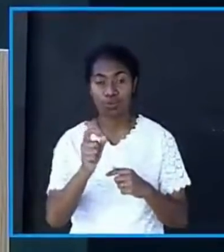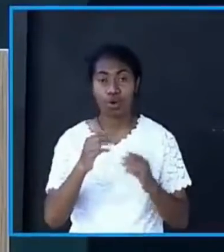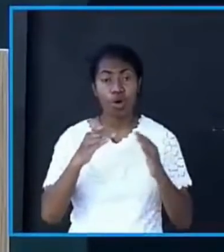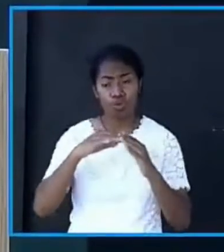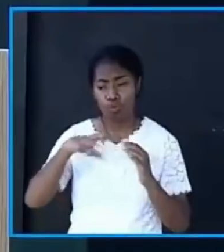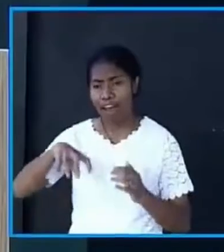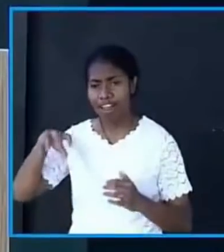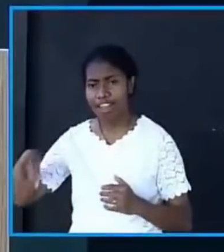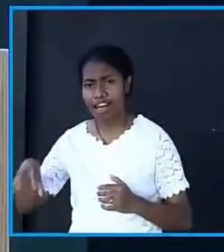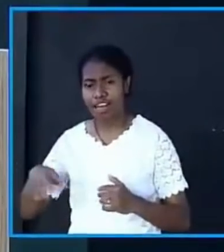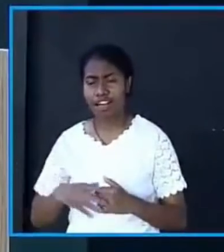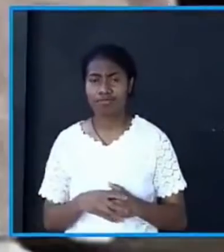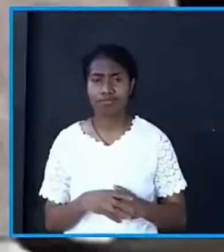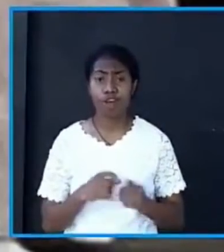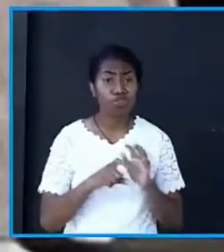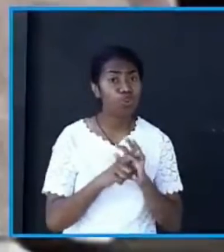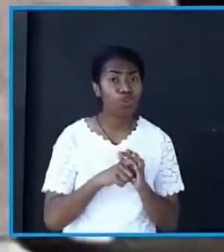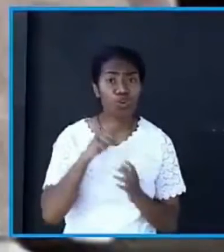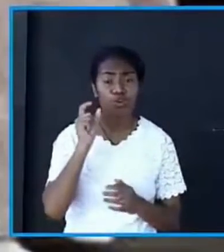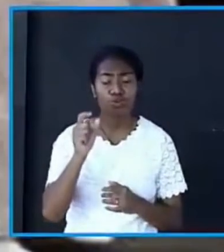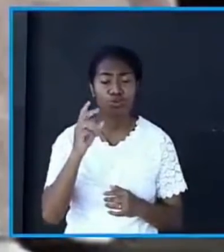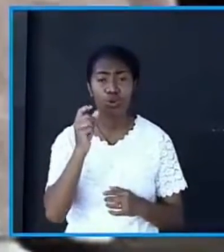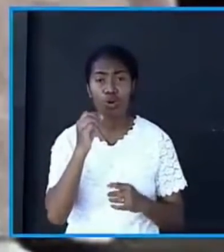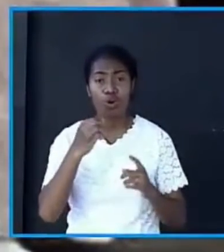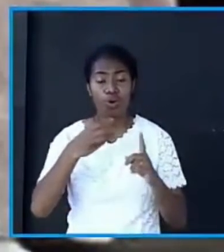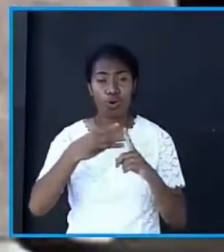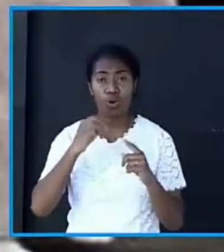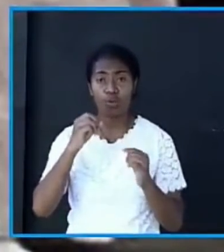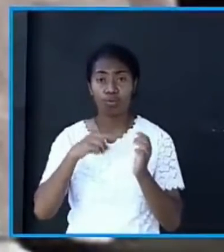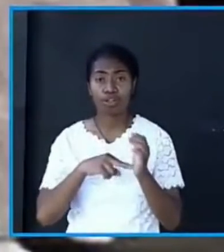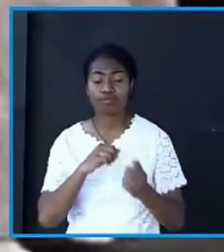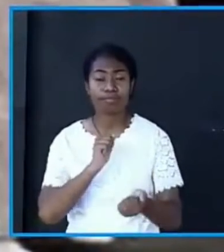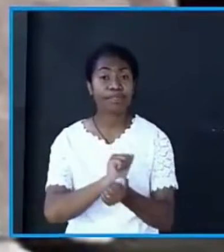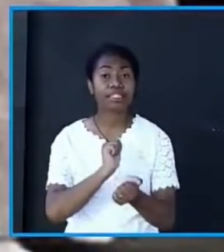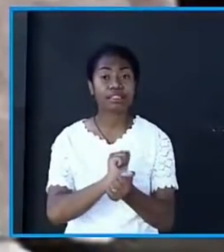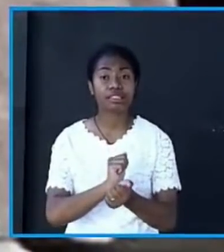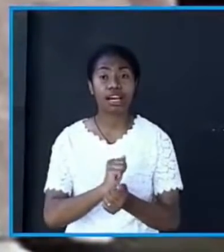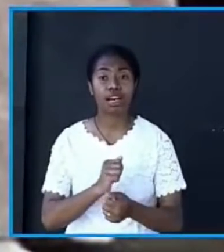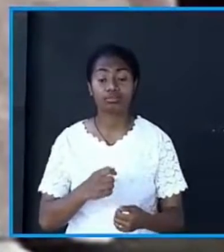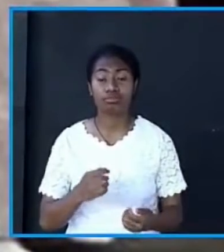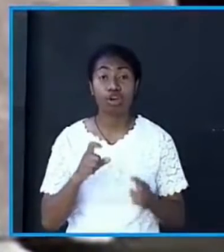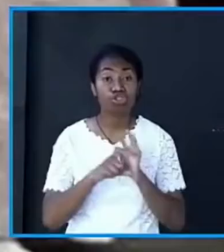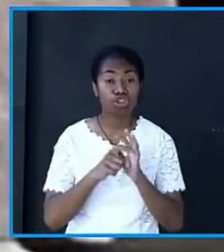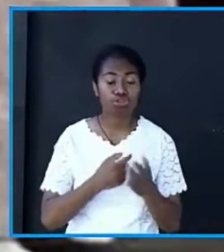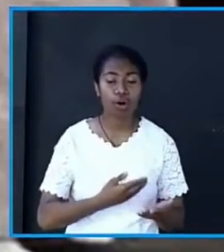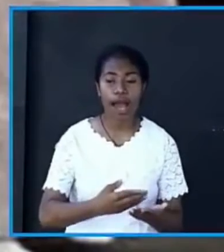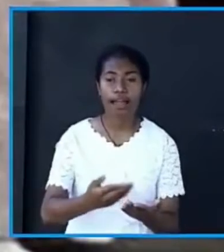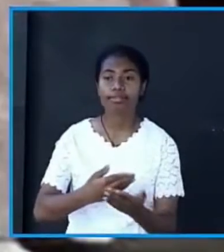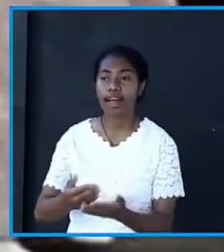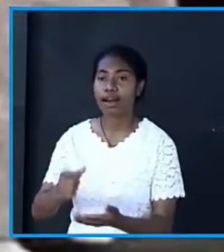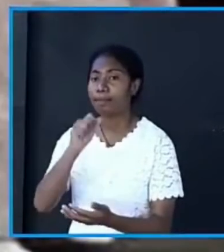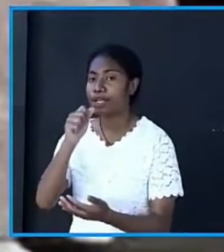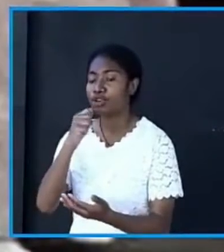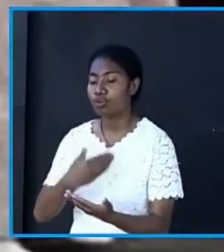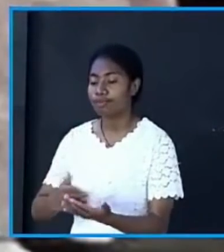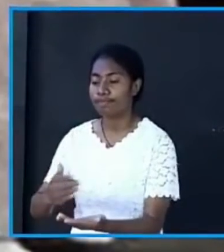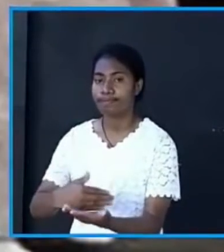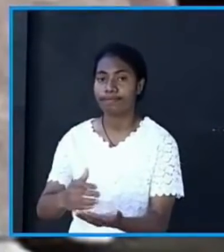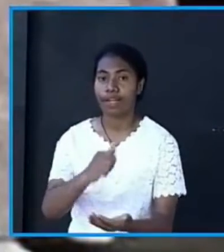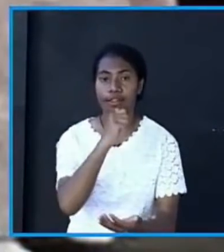untuk robot pengatur pekerjaan rumah tangga antar minum dan lain sebagainya ya